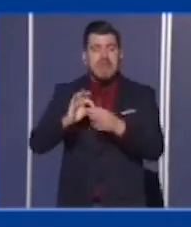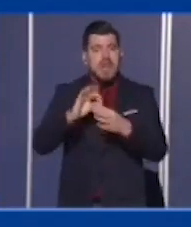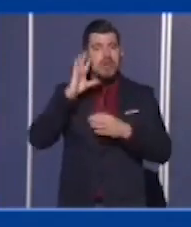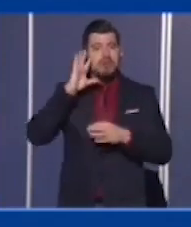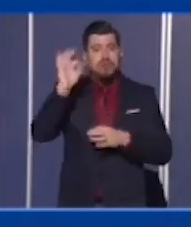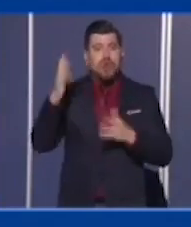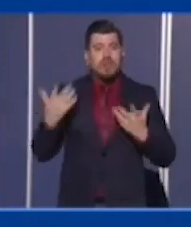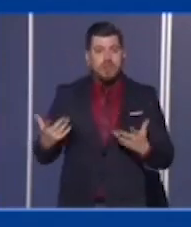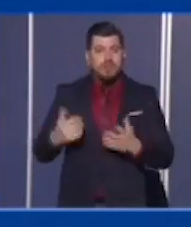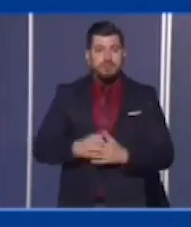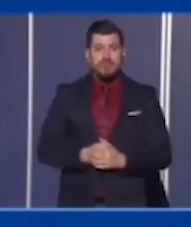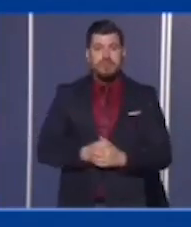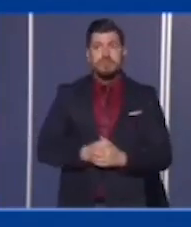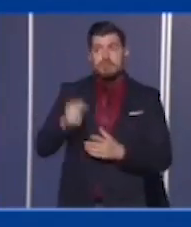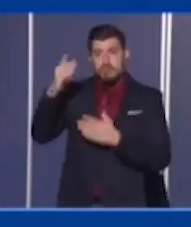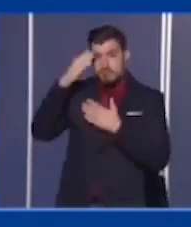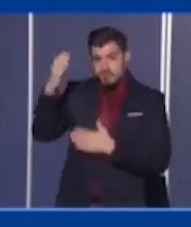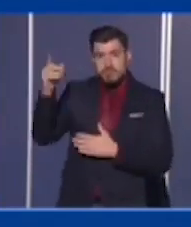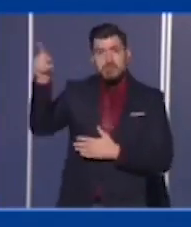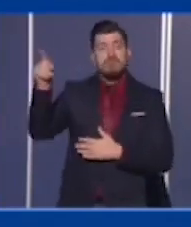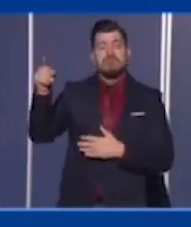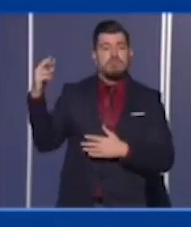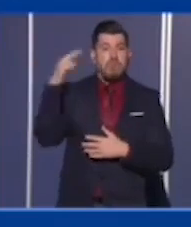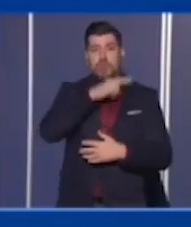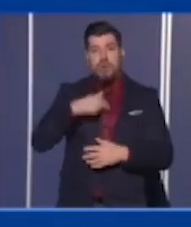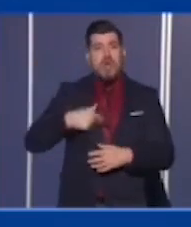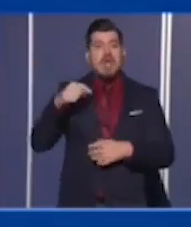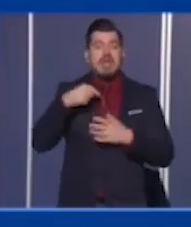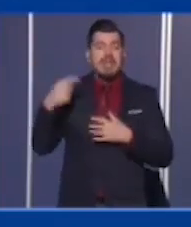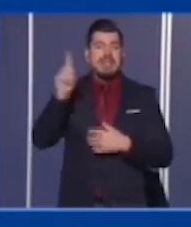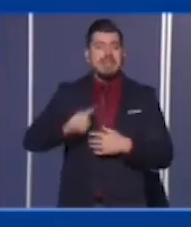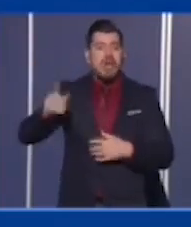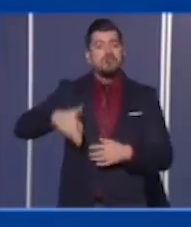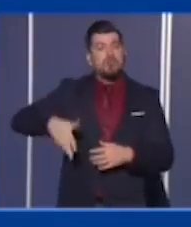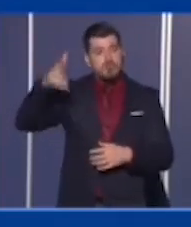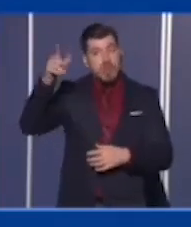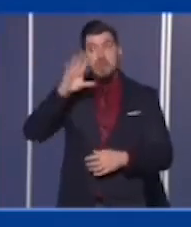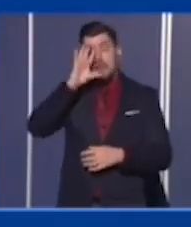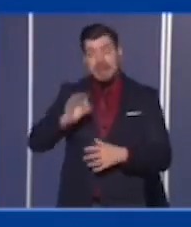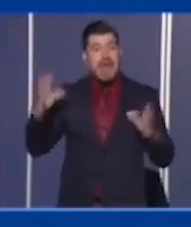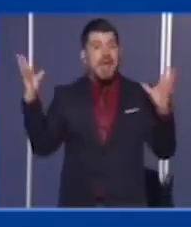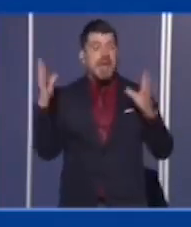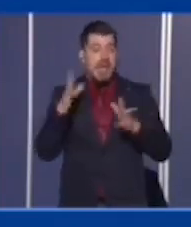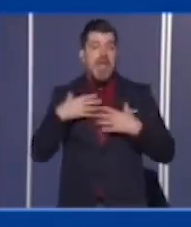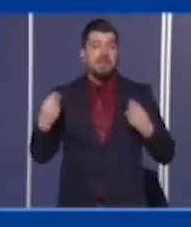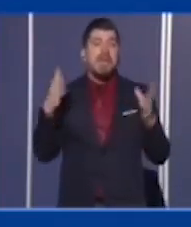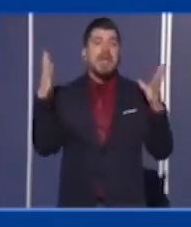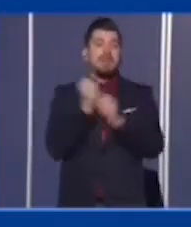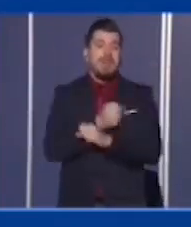εμπνευσμένη ηγεσία του αρχηγού μας Κυριάκου Μητσοτάκη. Εύχομαι κάθε επιτυχία στο συνέδριό μας και σας ευχαριστώ θερμά. Να είστε καλά.